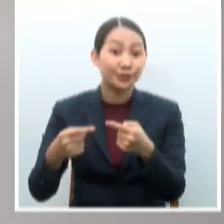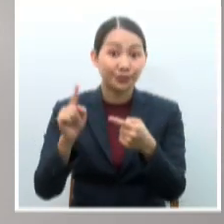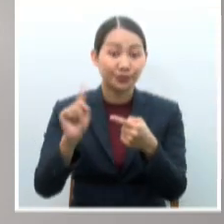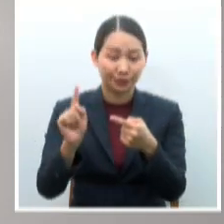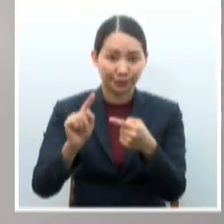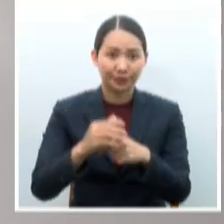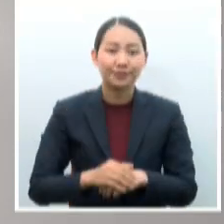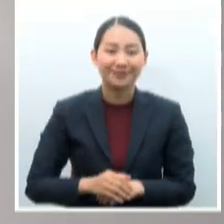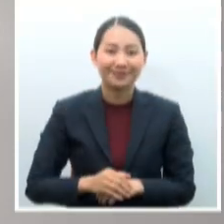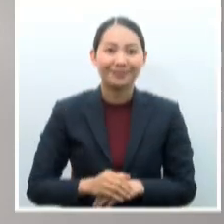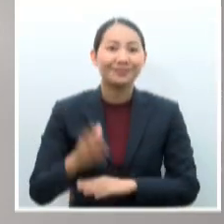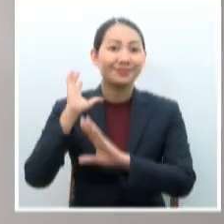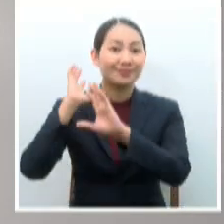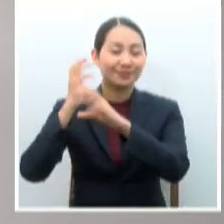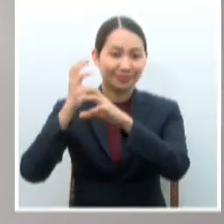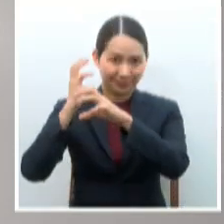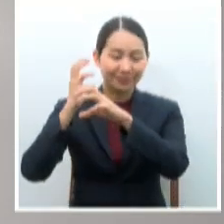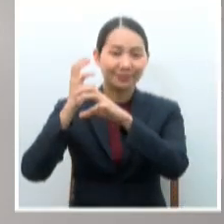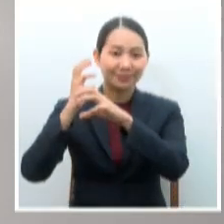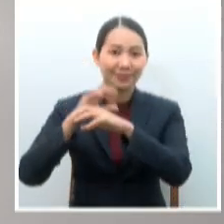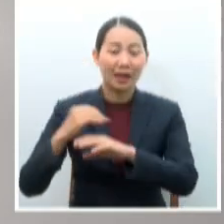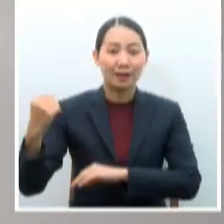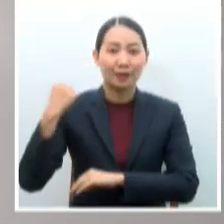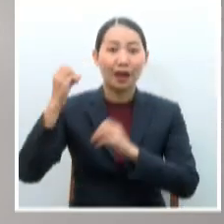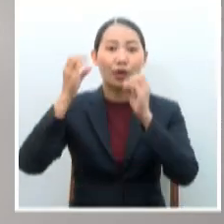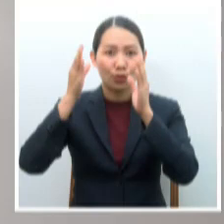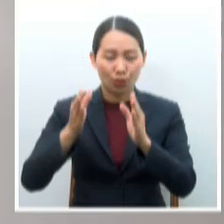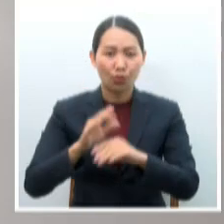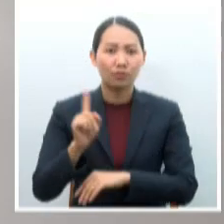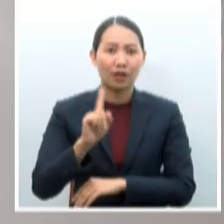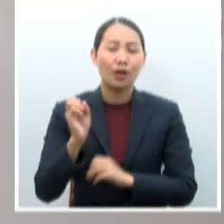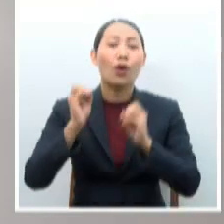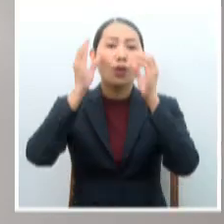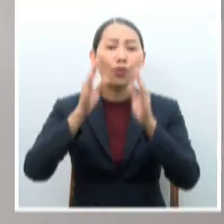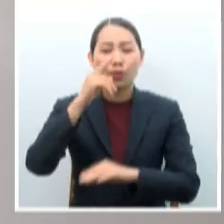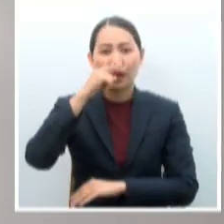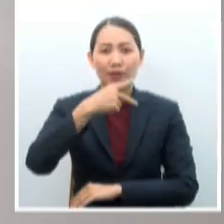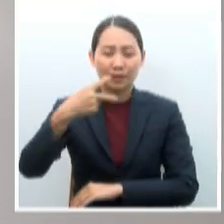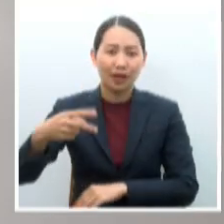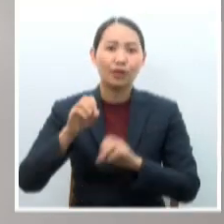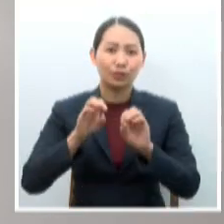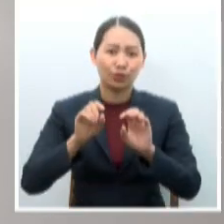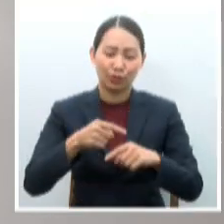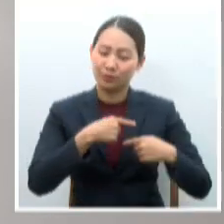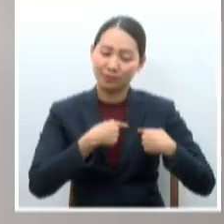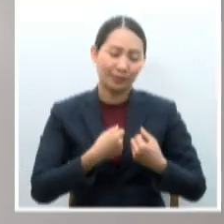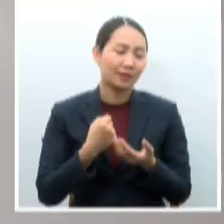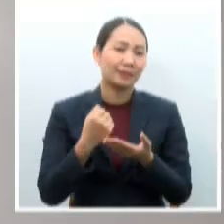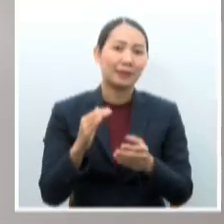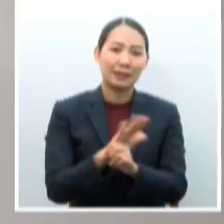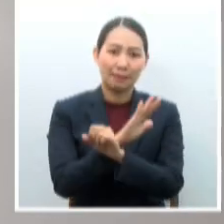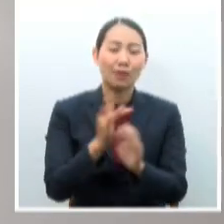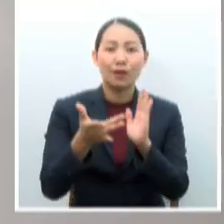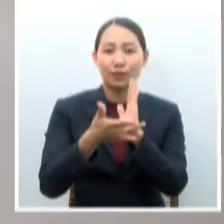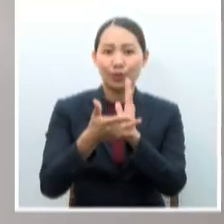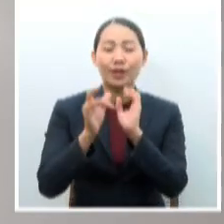ปทวันนี้เราขอนำเสนอในเรื่องราวครูภาษาไทยสอนด้วยใจใช้เทคโนโลยีดิจิตอลกับเรื่องราวของคุณครูก